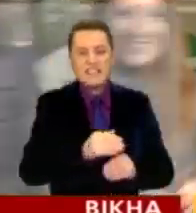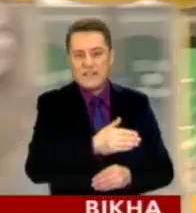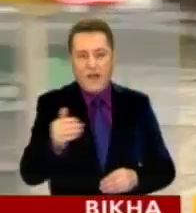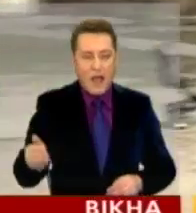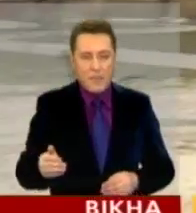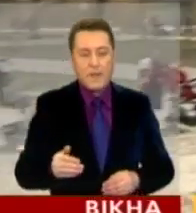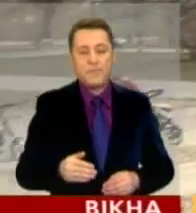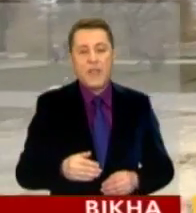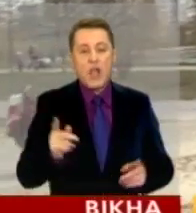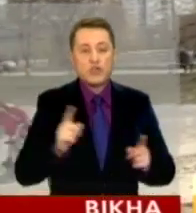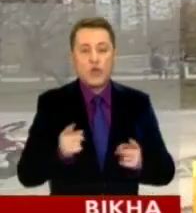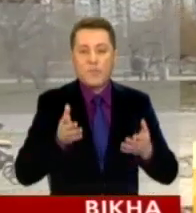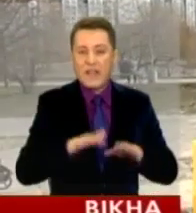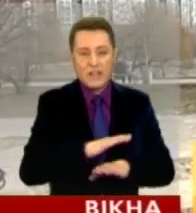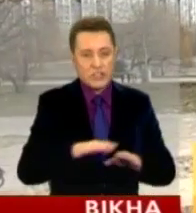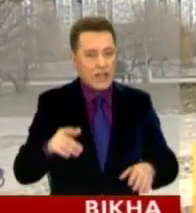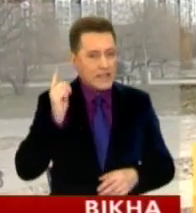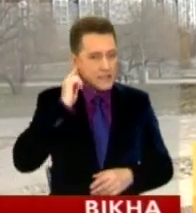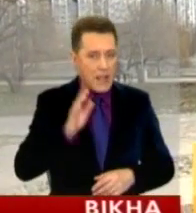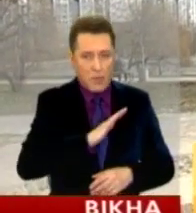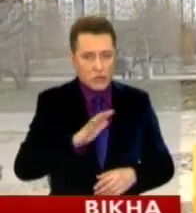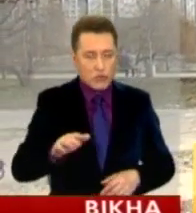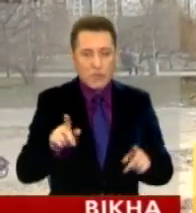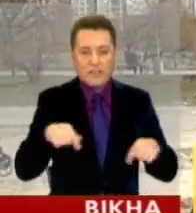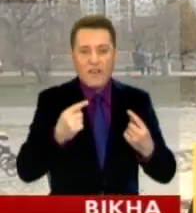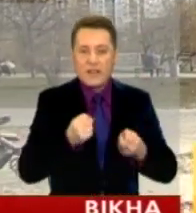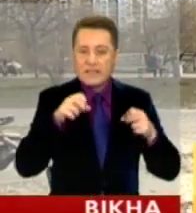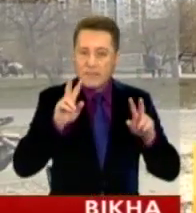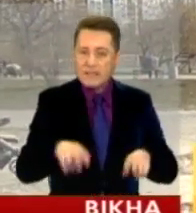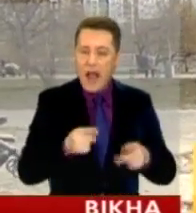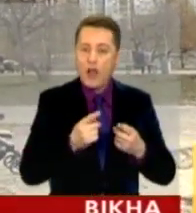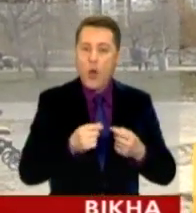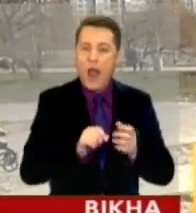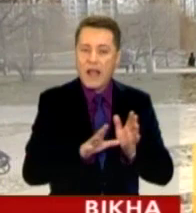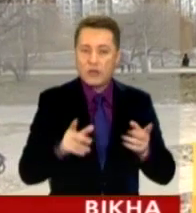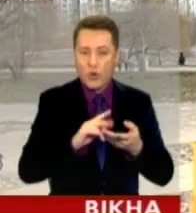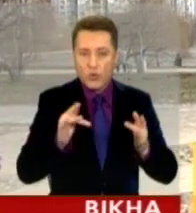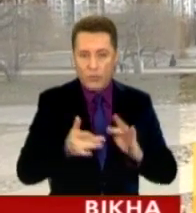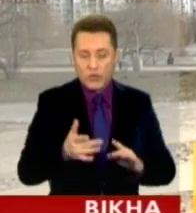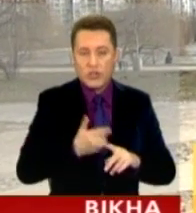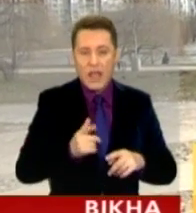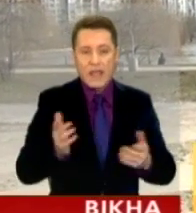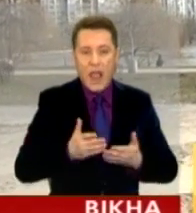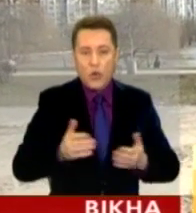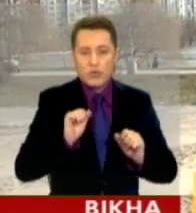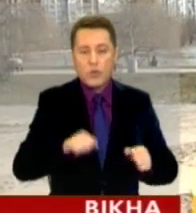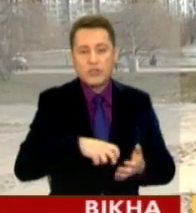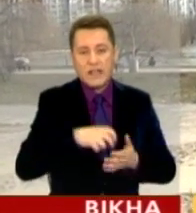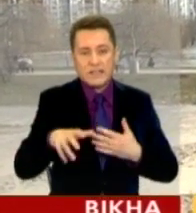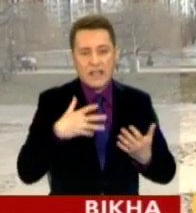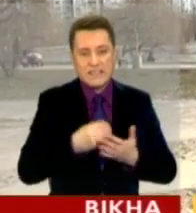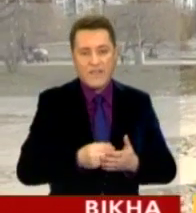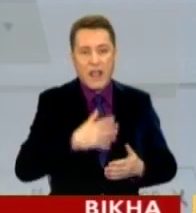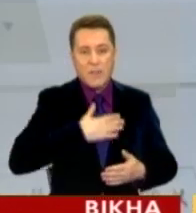з таких побажань не лишилось непочутим, українські активісти створили спеціальну електронну пошту, на яку всі охочі зможуть надіслати свої